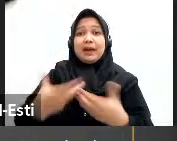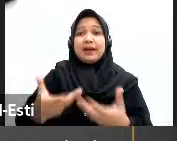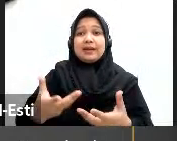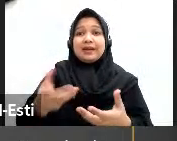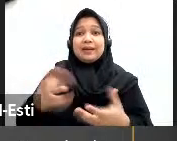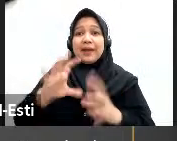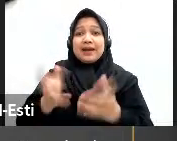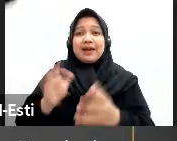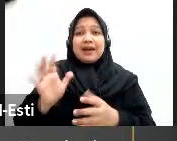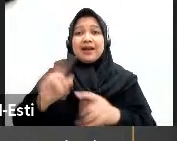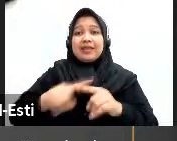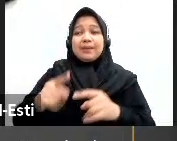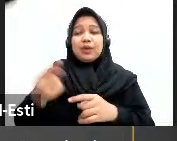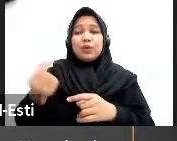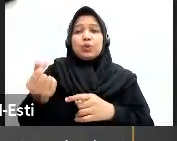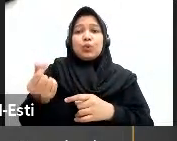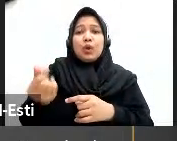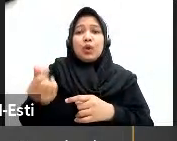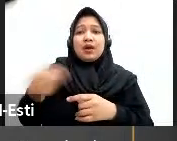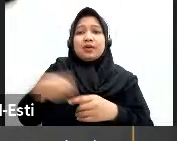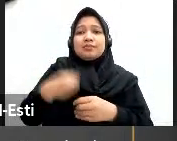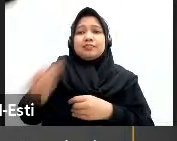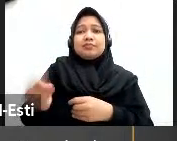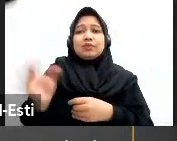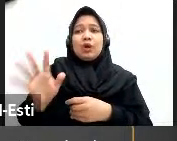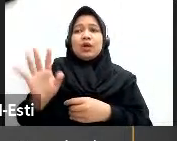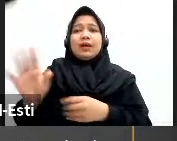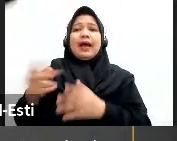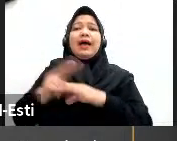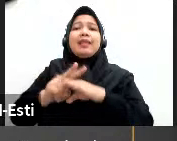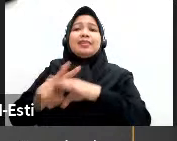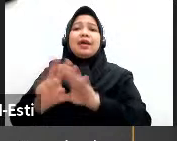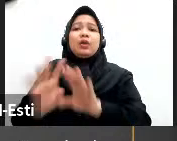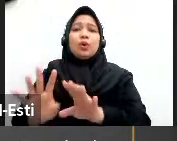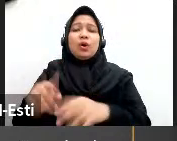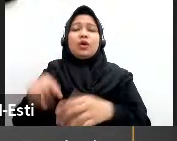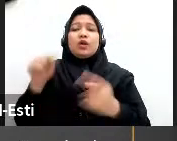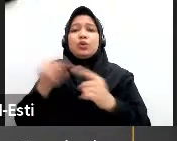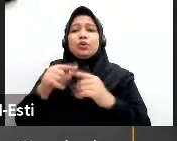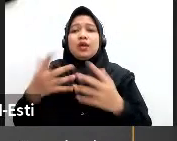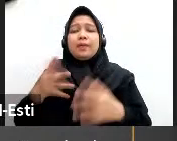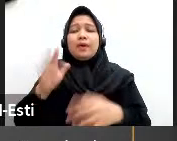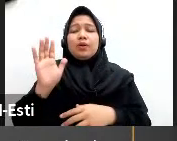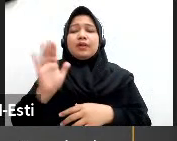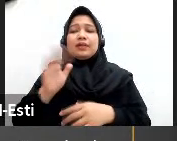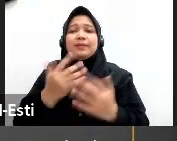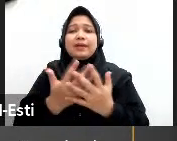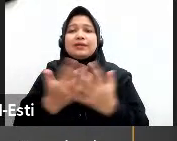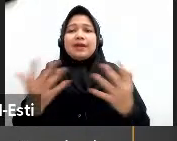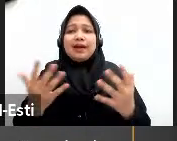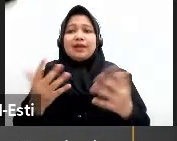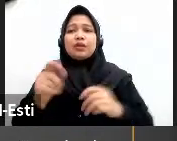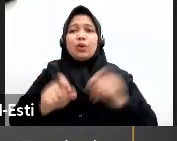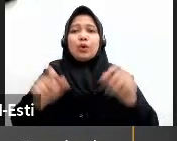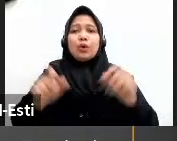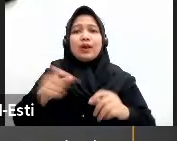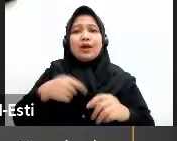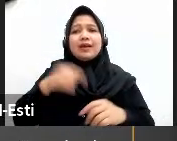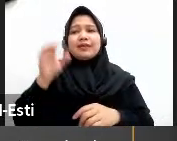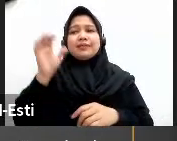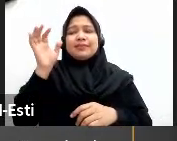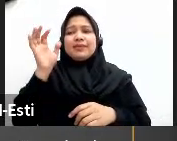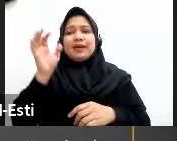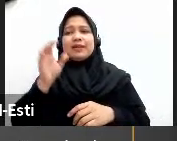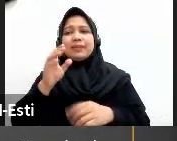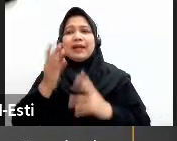penerima uang tujuannya Apa tujuannya adalah sebetulnya untuk mengakses masyarakat orang-orang yang belum apanya